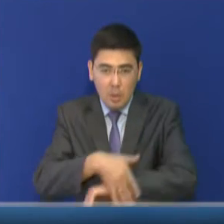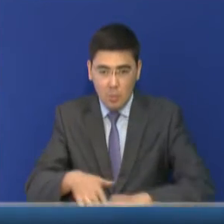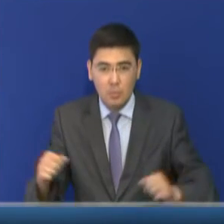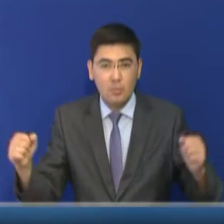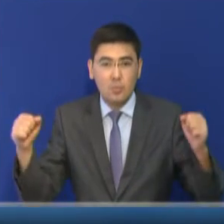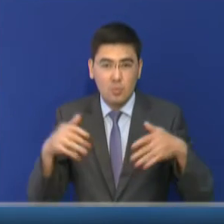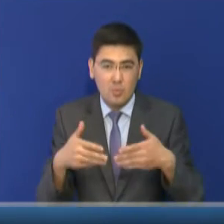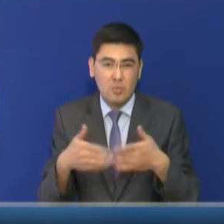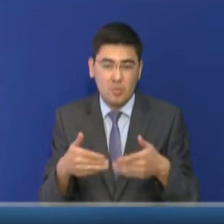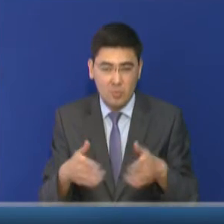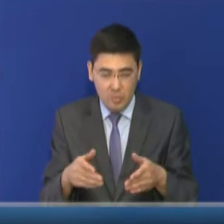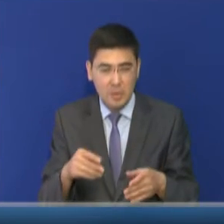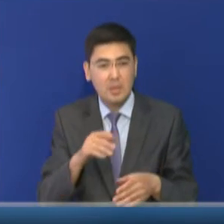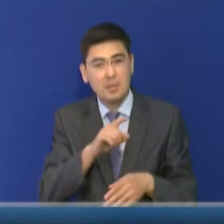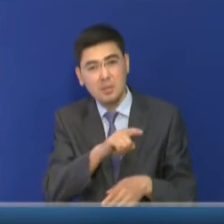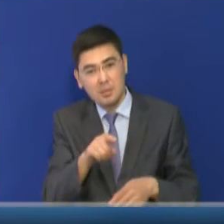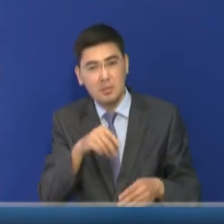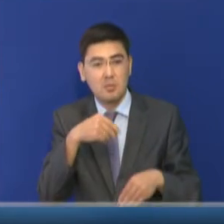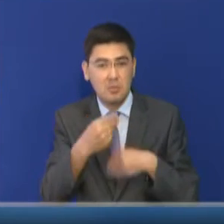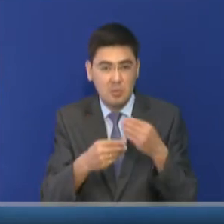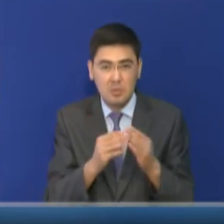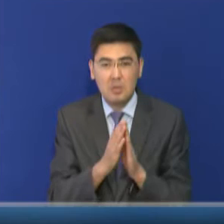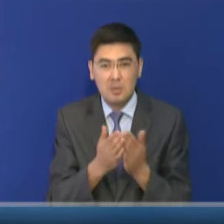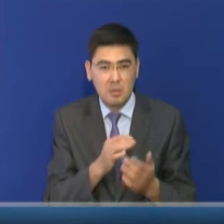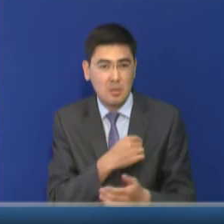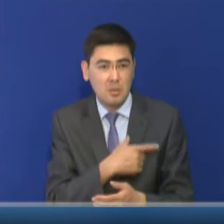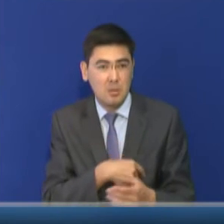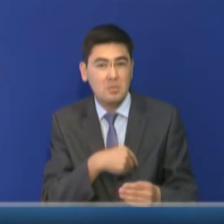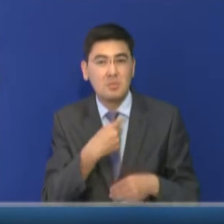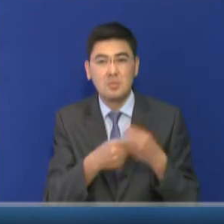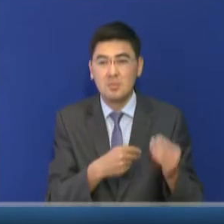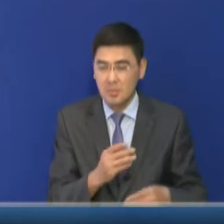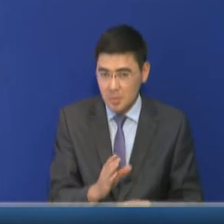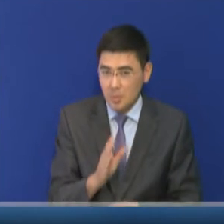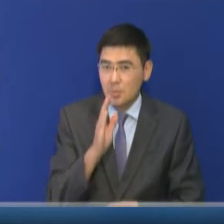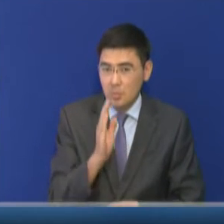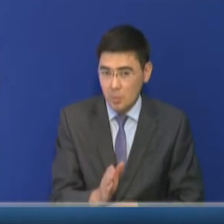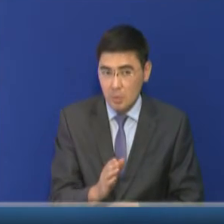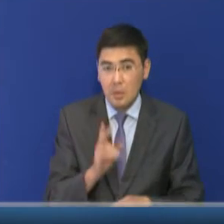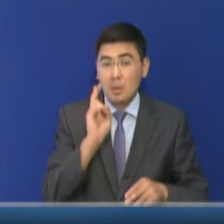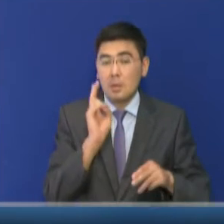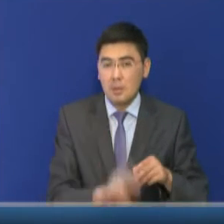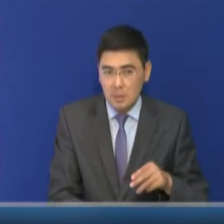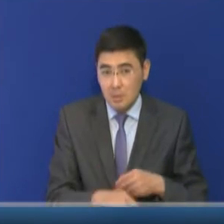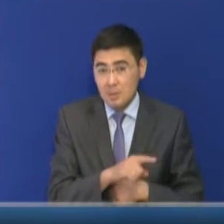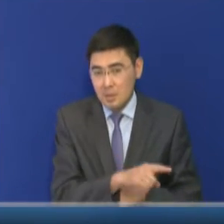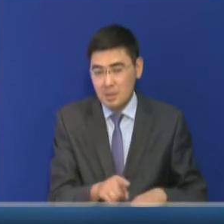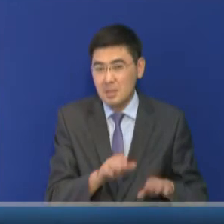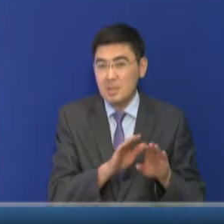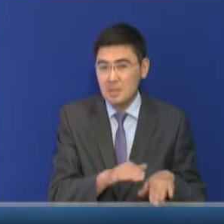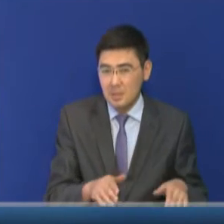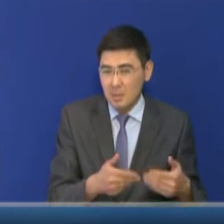приглашения гостей. И по завершении вручения аттестатов будет высажена аллея выпускников, то